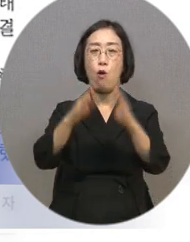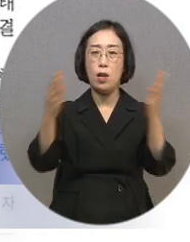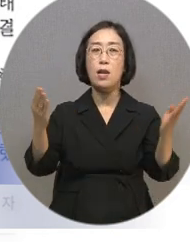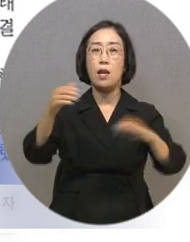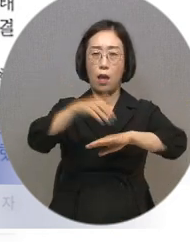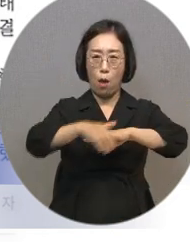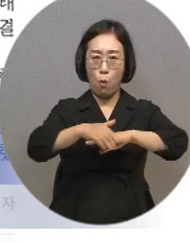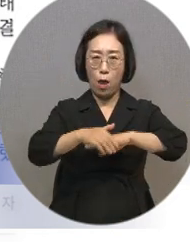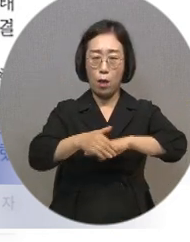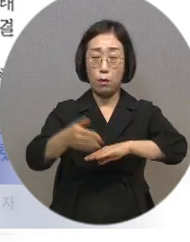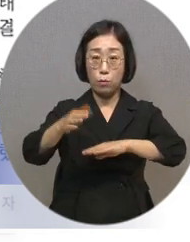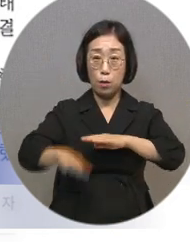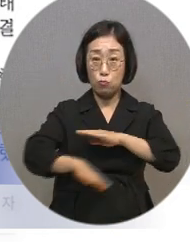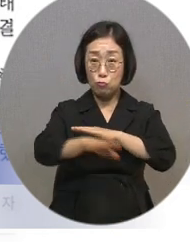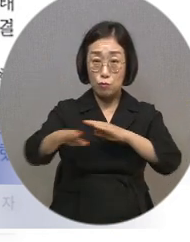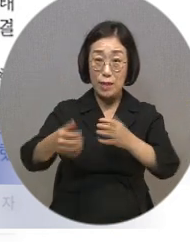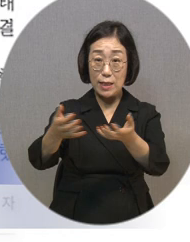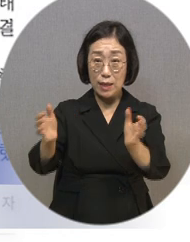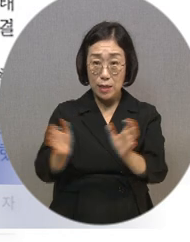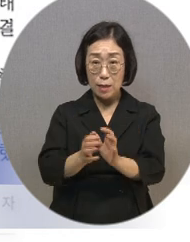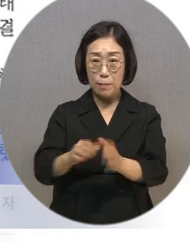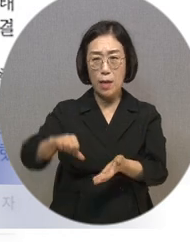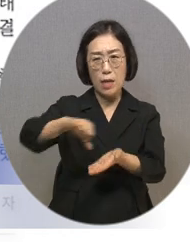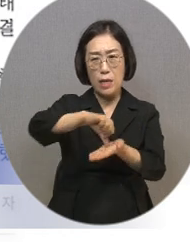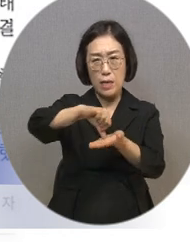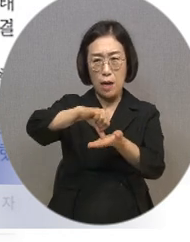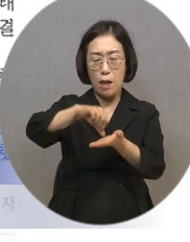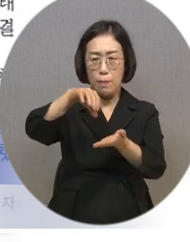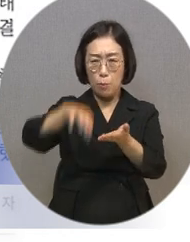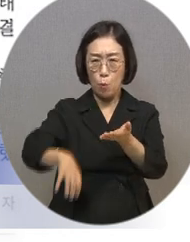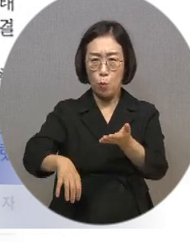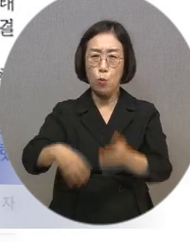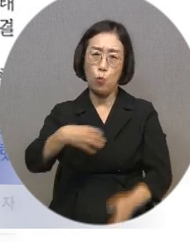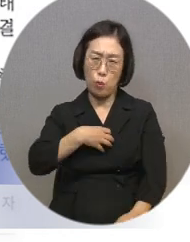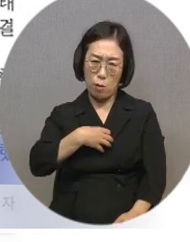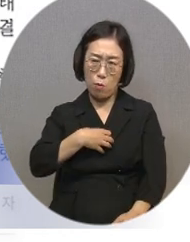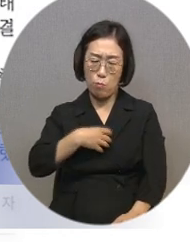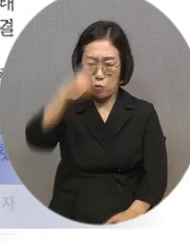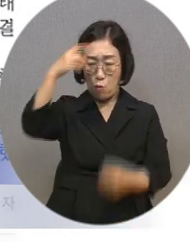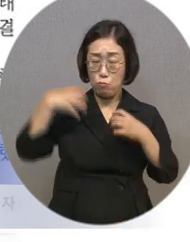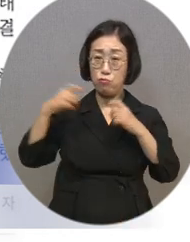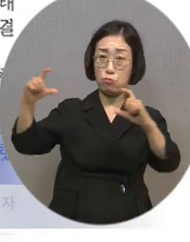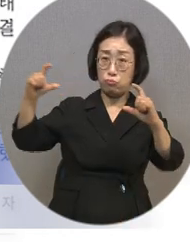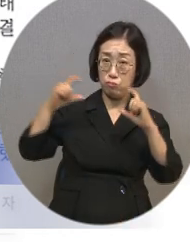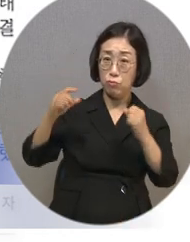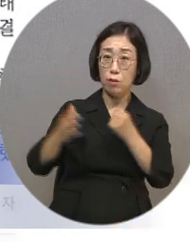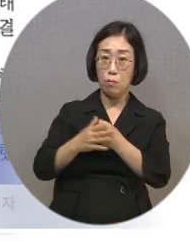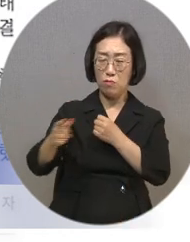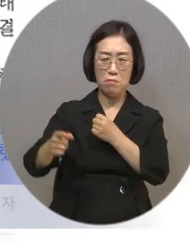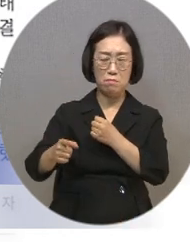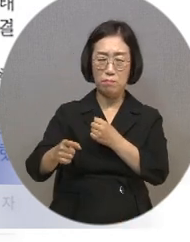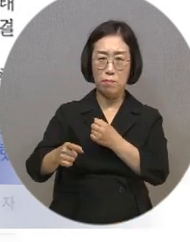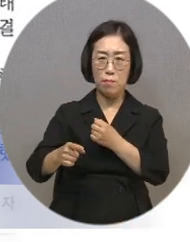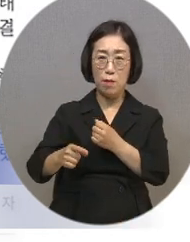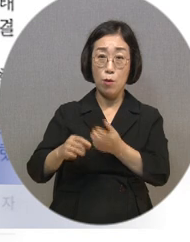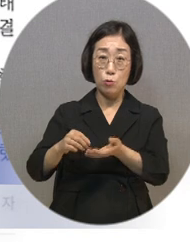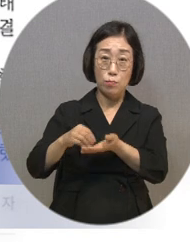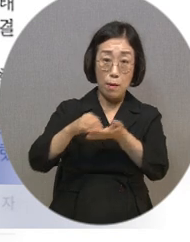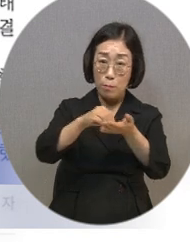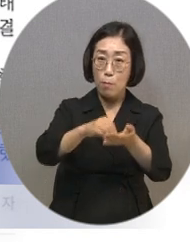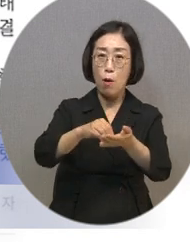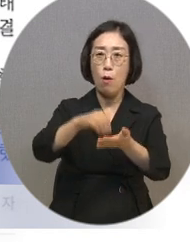예정이었는데요 우리 대표팀은 이란에 대한 특별 여행 주의보가 발령됨에 따라 이같은 결정을 내렸다고